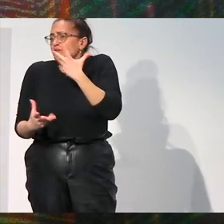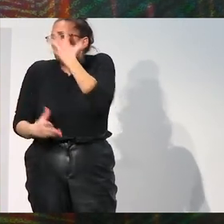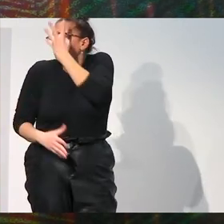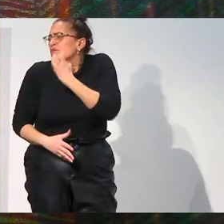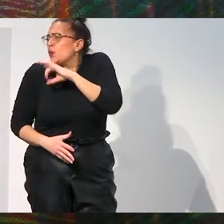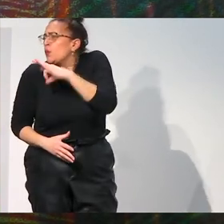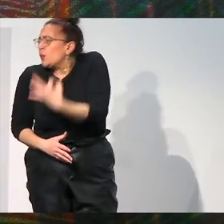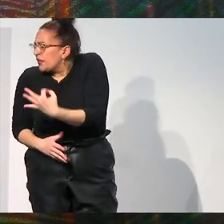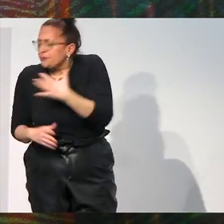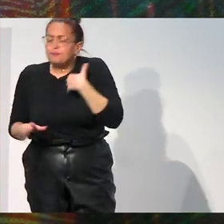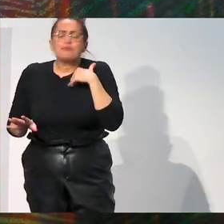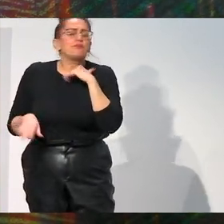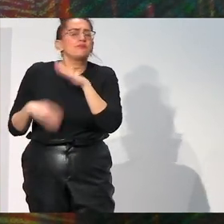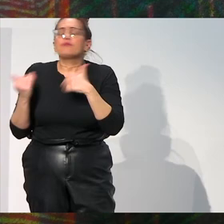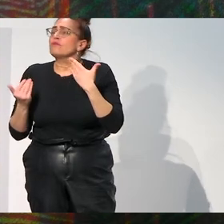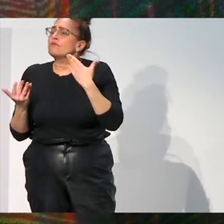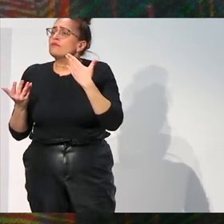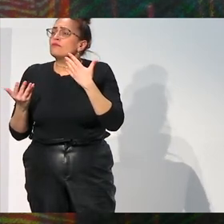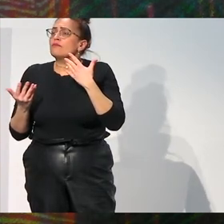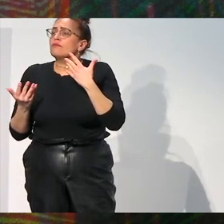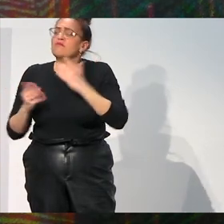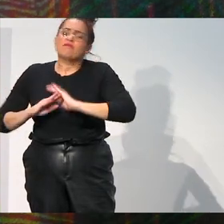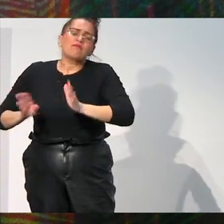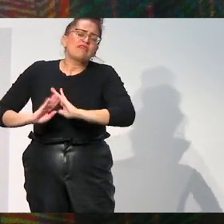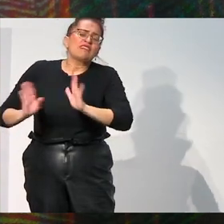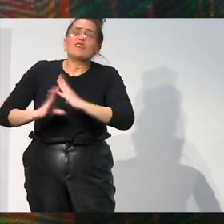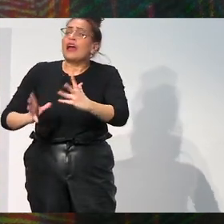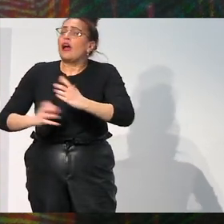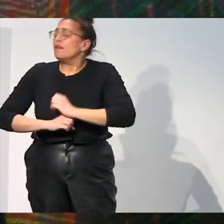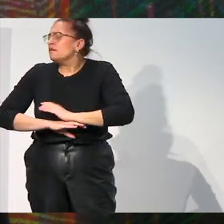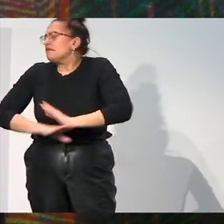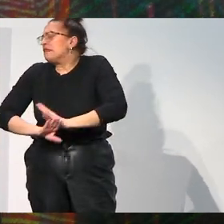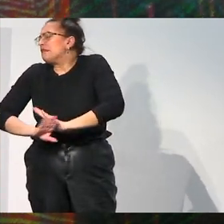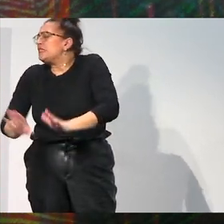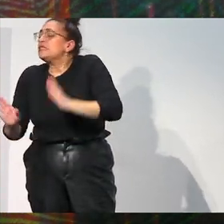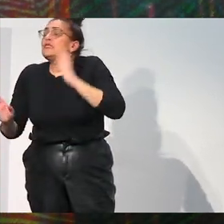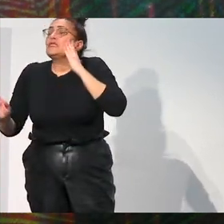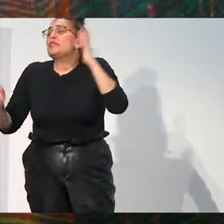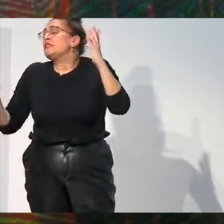Vous retrouverez un chien, ou même si vous ne voulez plus jamais adopter un chien, vous verrez